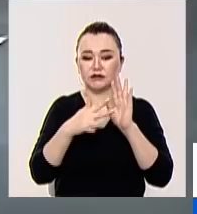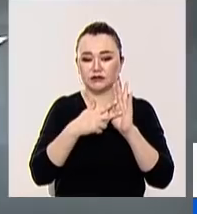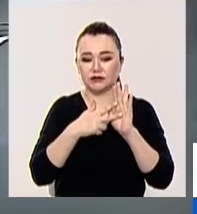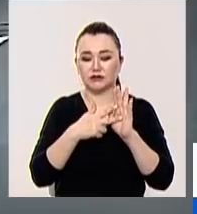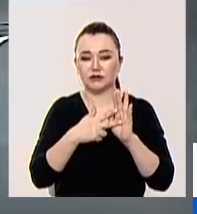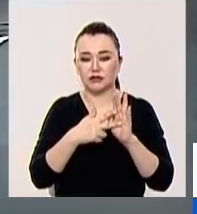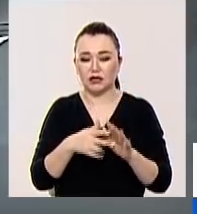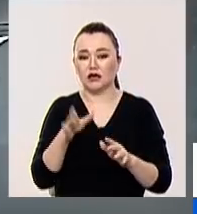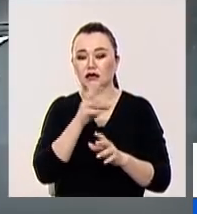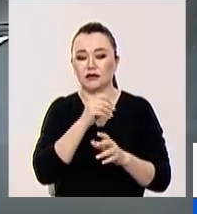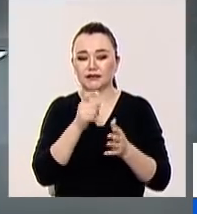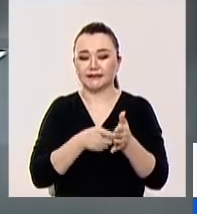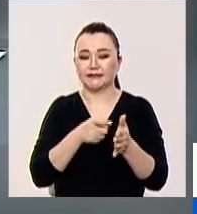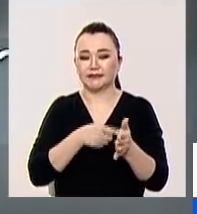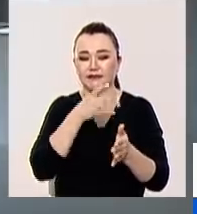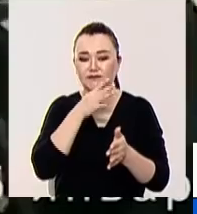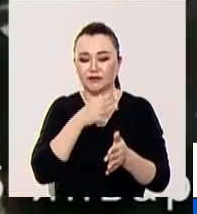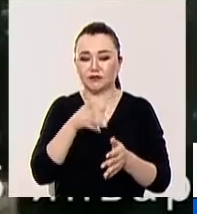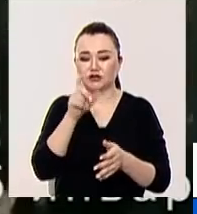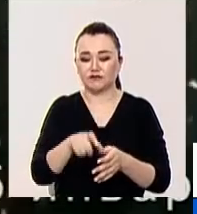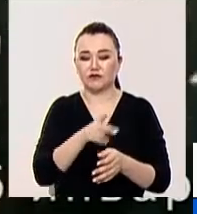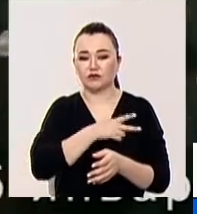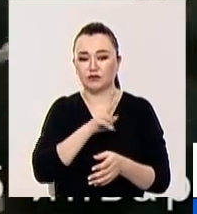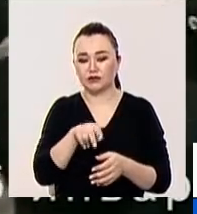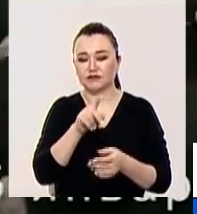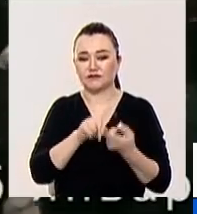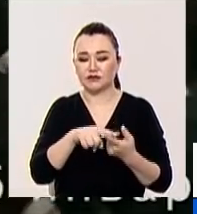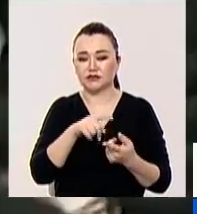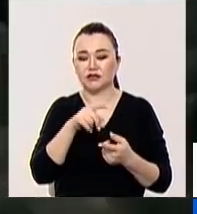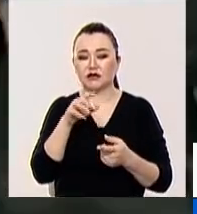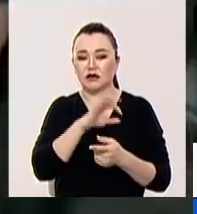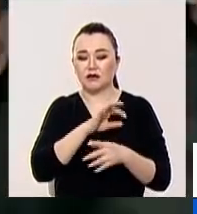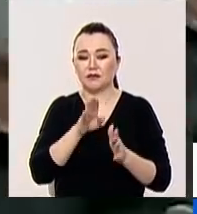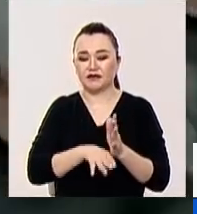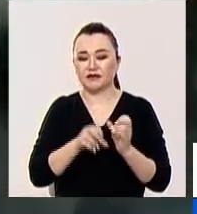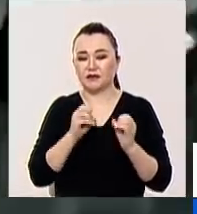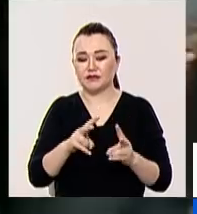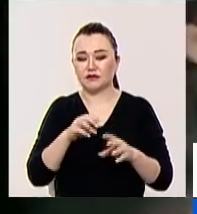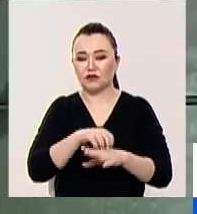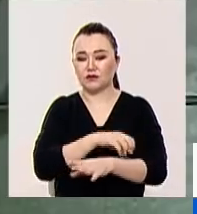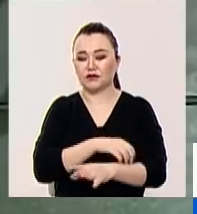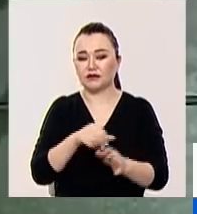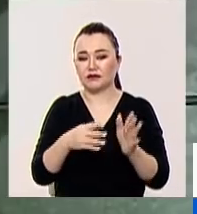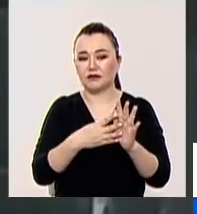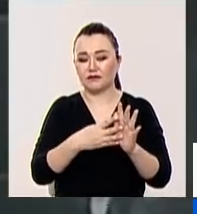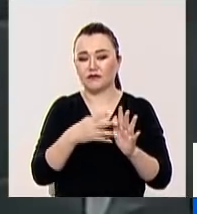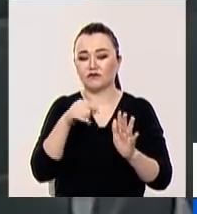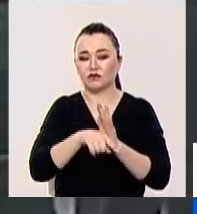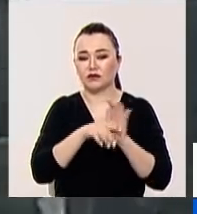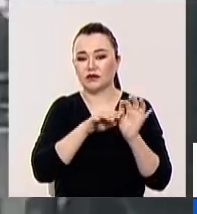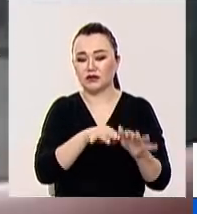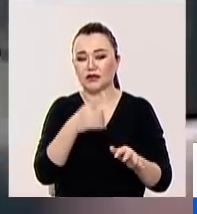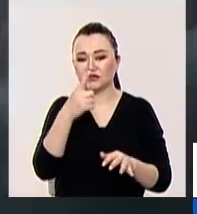238. Тергеу кезінде қаза тапқан азаматтардың өліміне қатысты ұлттық қауіпсіздік комитетінің 9 ішкі істер министрлігінің